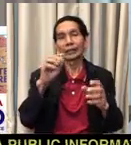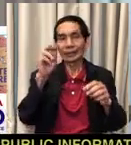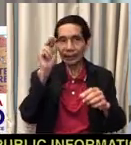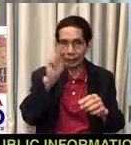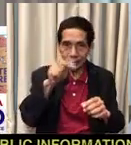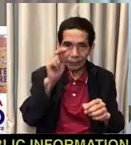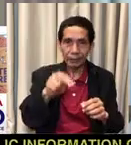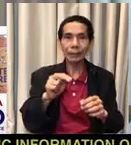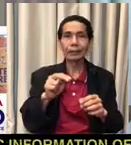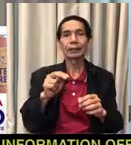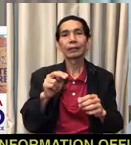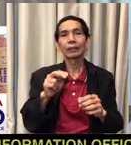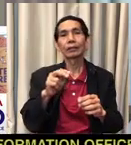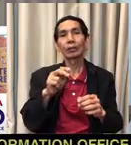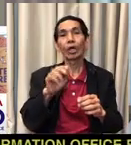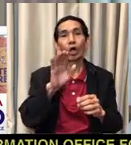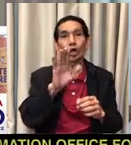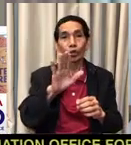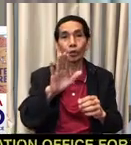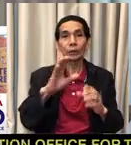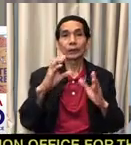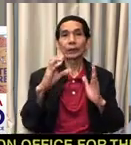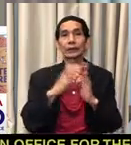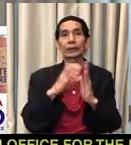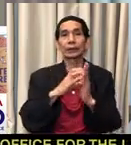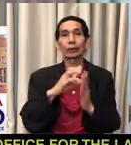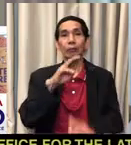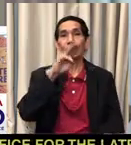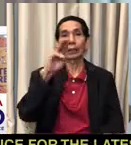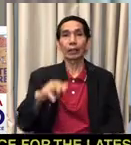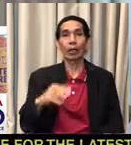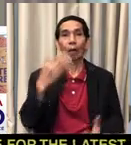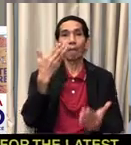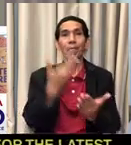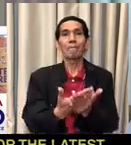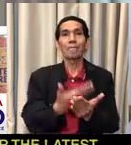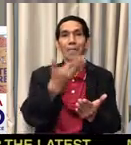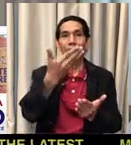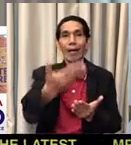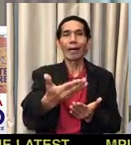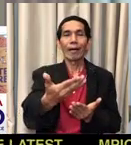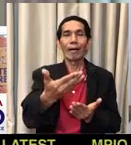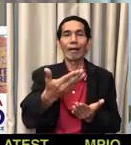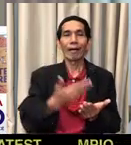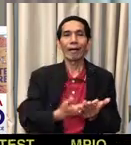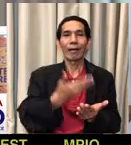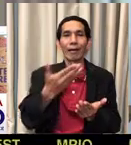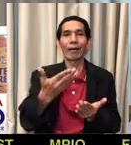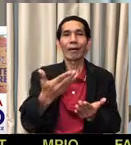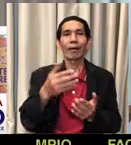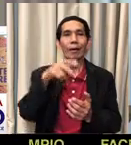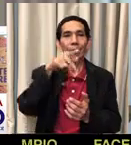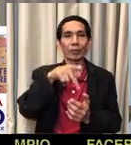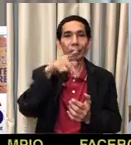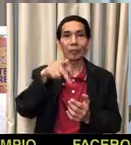mga PPE. Ang inyong syudad, bumili ng mga